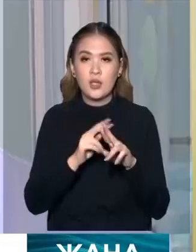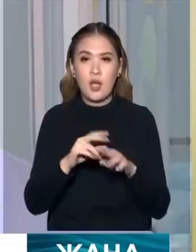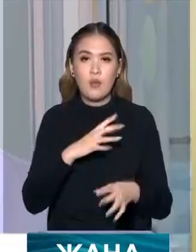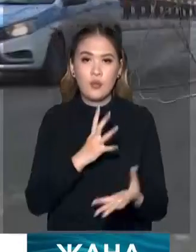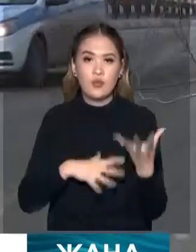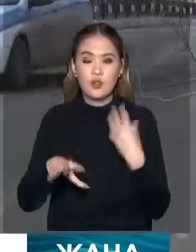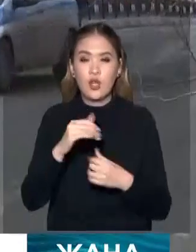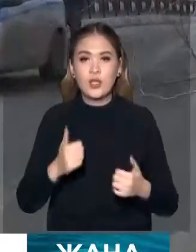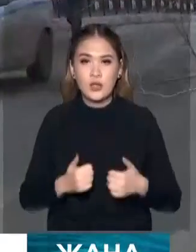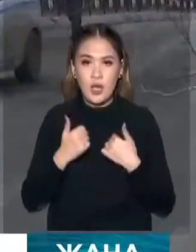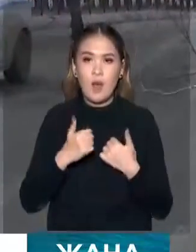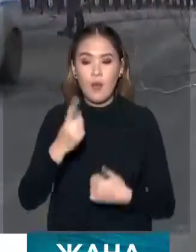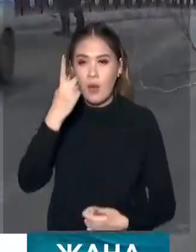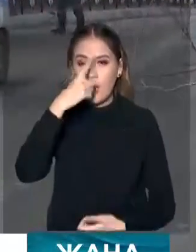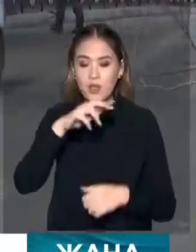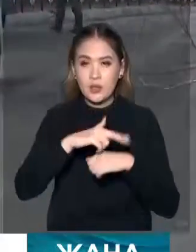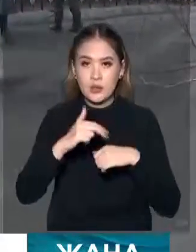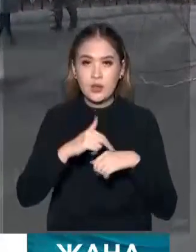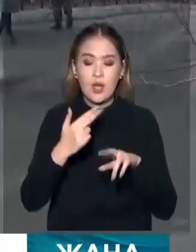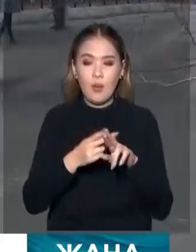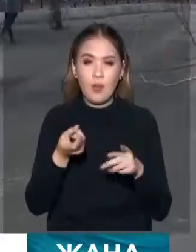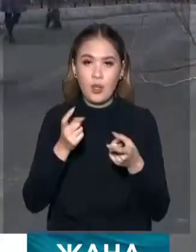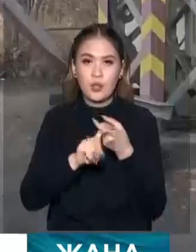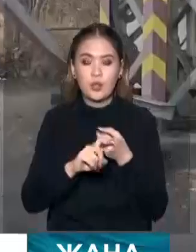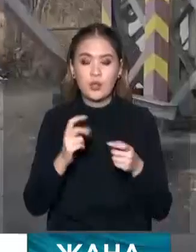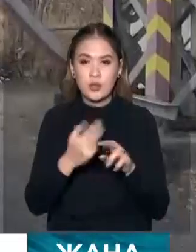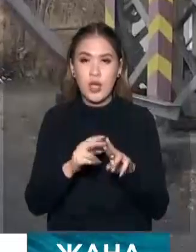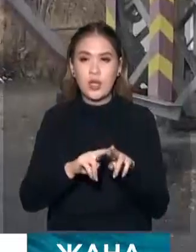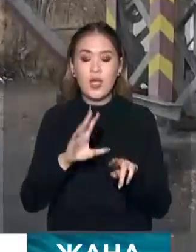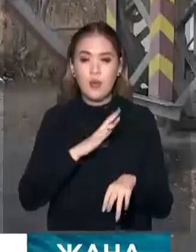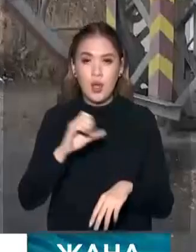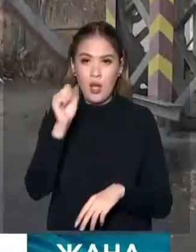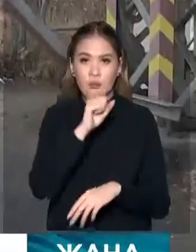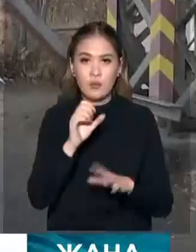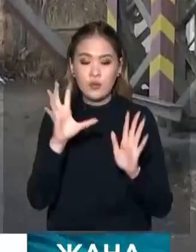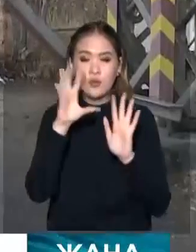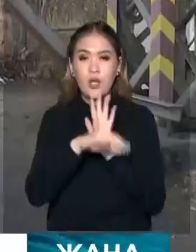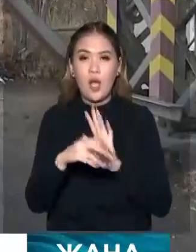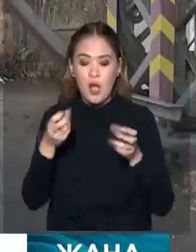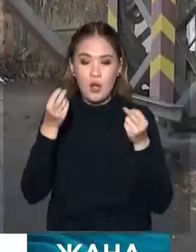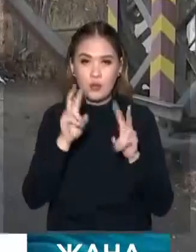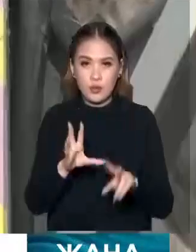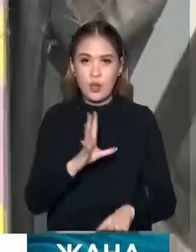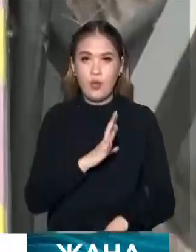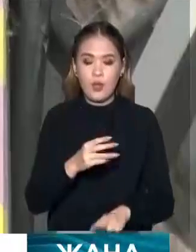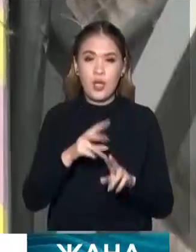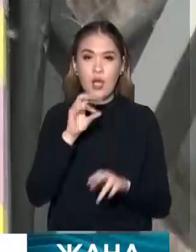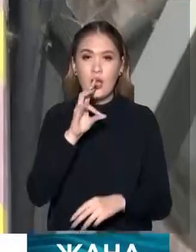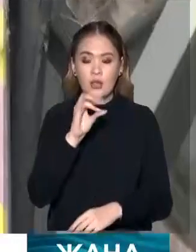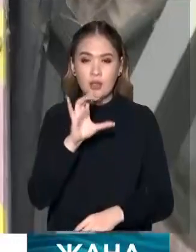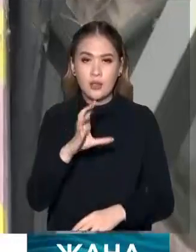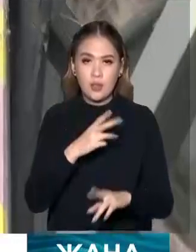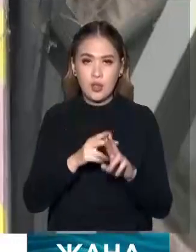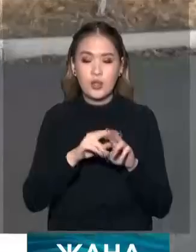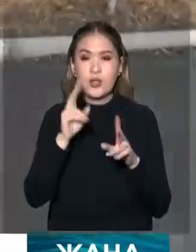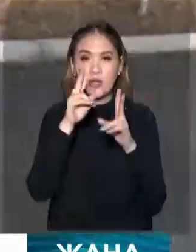салып жатырмыз. Полиция бұл оқиғаға байланысты қылмыстық іс қозғады. Тамыз айында ғана өнеркәсіптік қауіпсіздік комитеті Ленин атындағы шахтаны